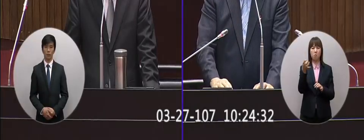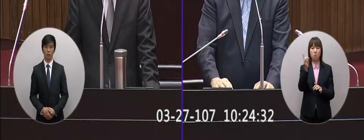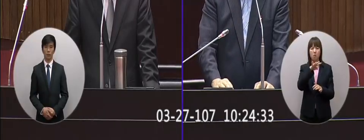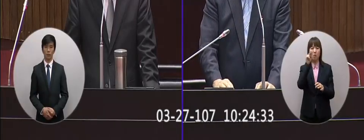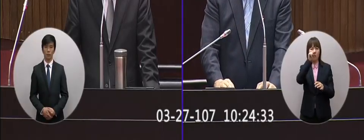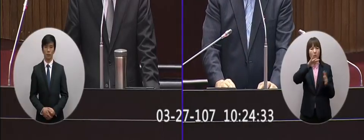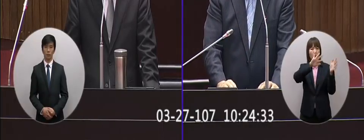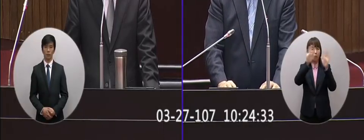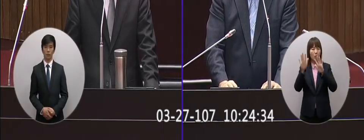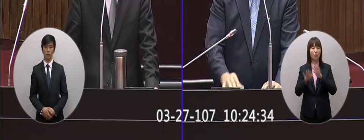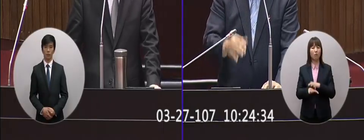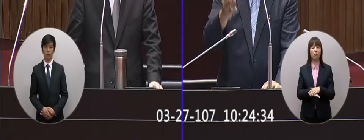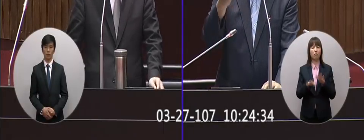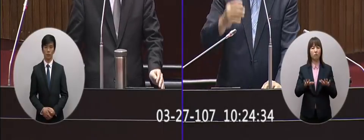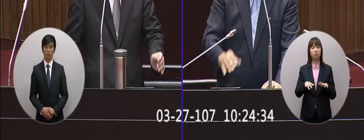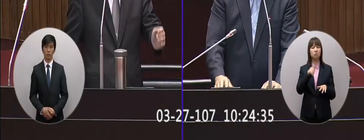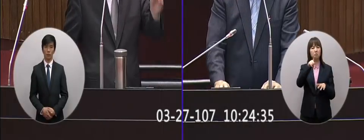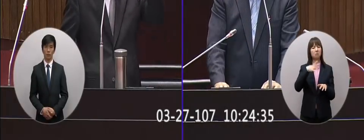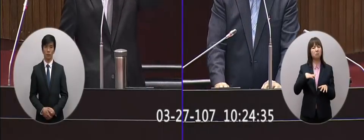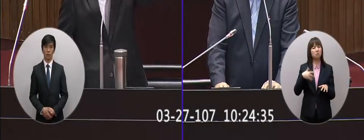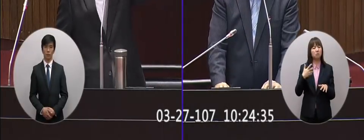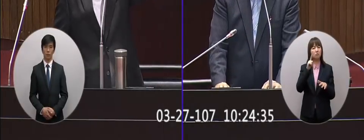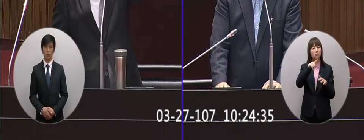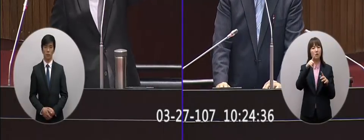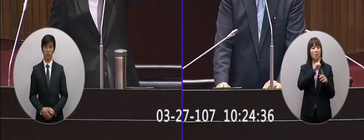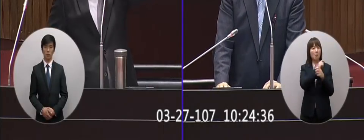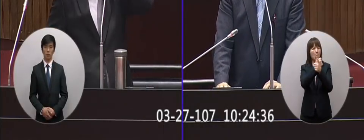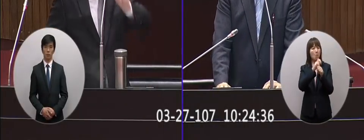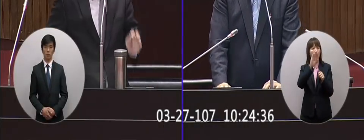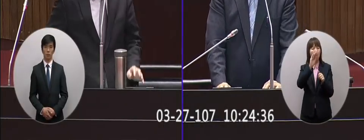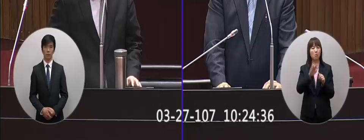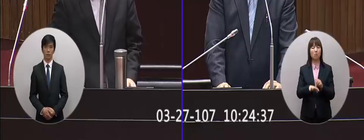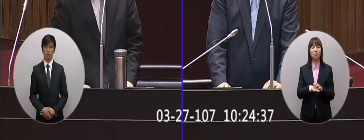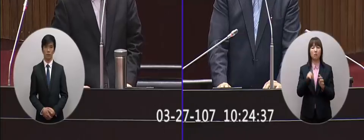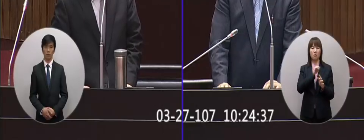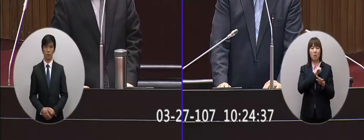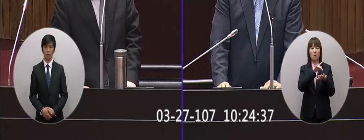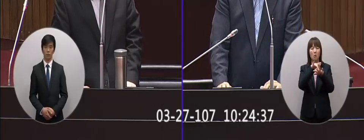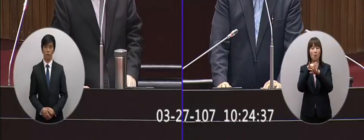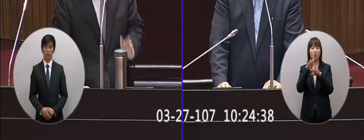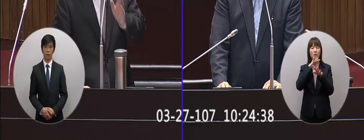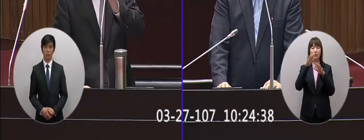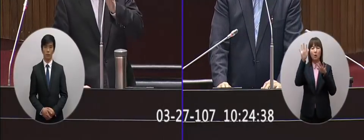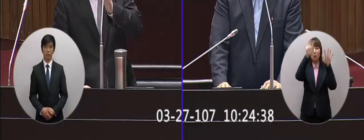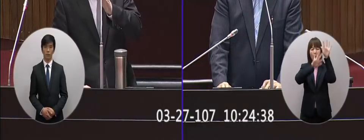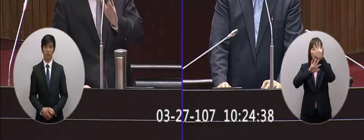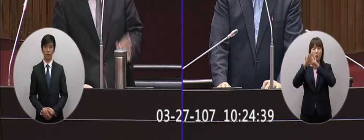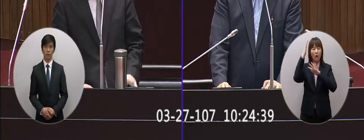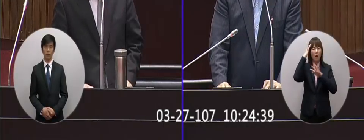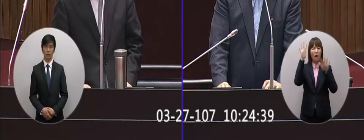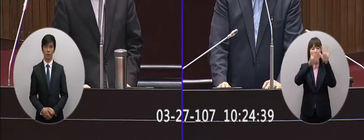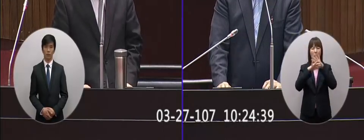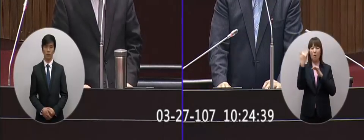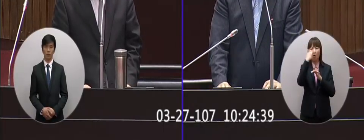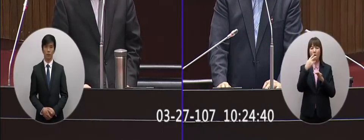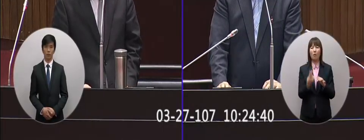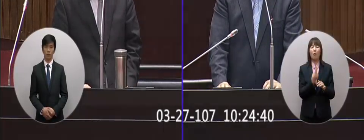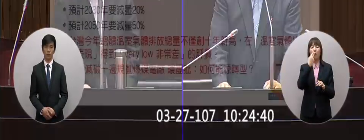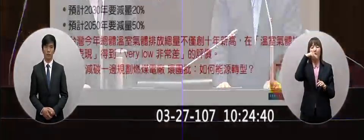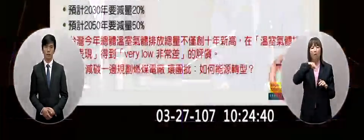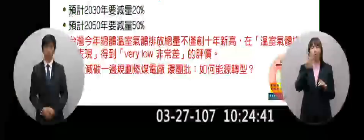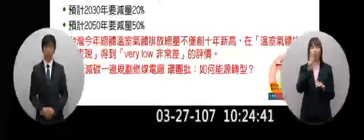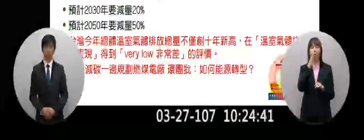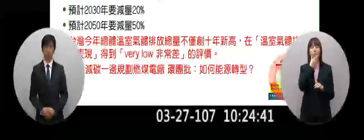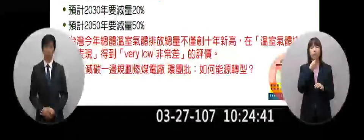曾见到这样的一个状况。我不晓得院长有没有这样的一个经验哈，体验那个雾蒙蒙的天空的时候，连呼吸都觉得